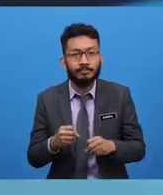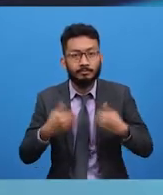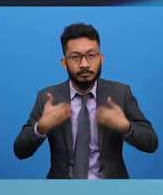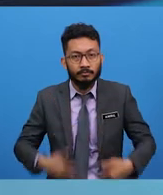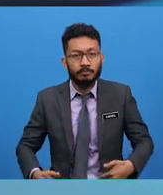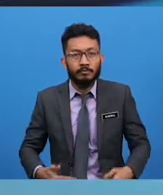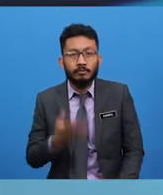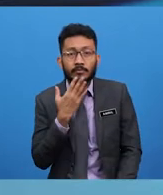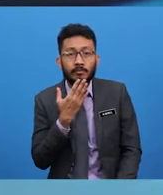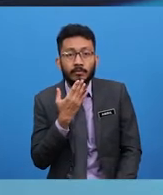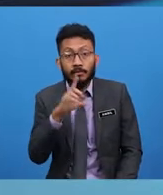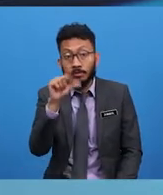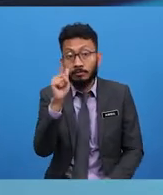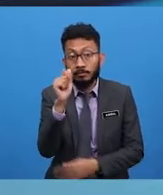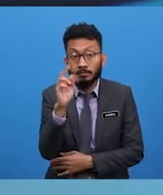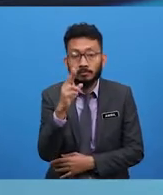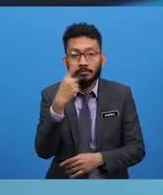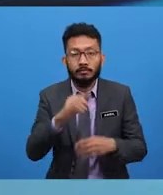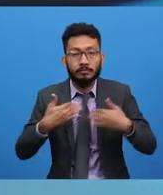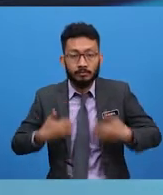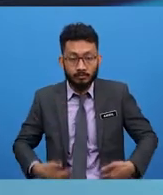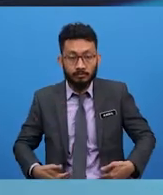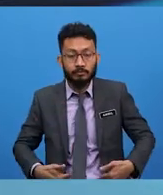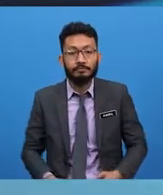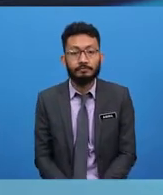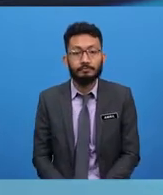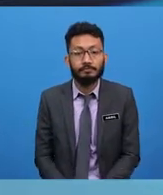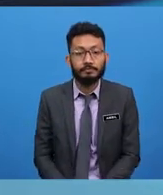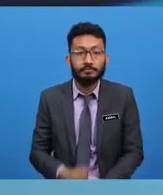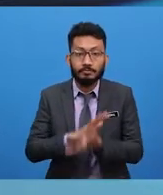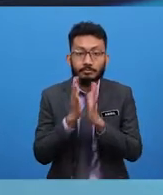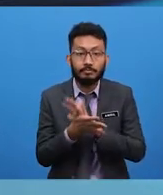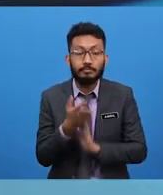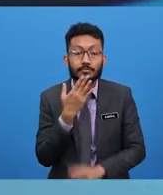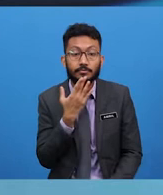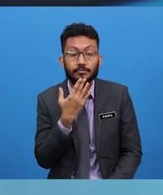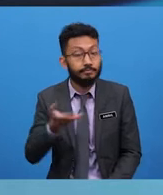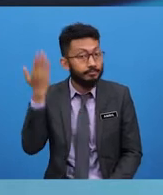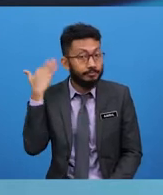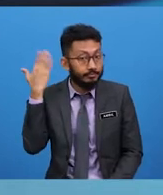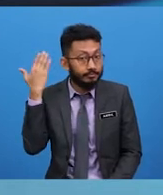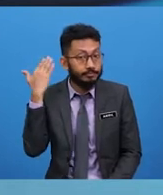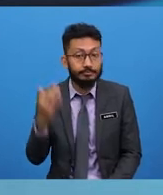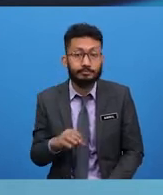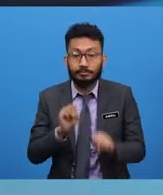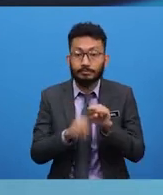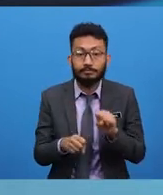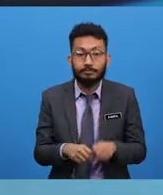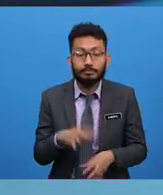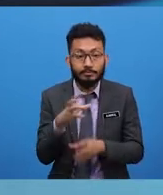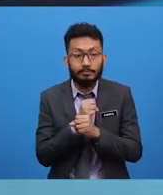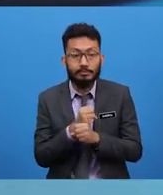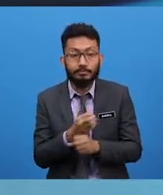adalah proses di mana untuk menjadikan kain sebagai warna latar supaya kain ini mempunyai corak lebih